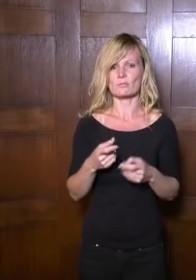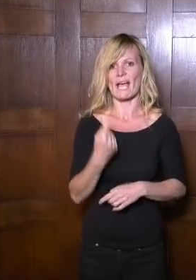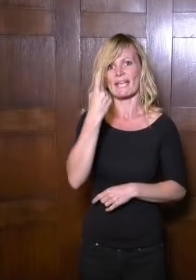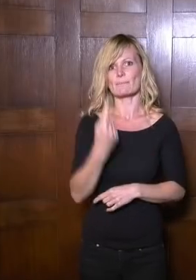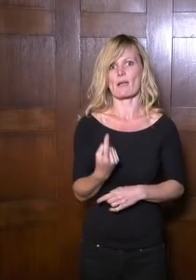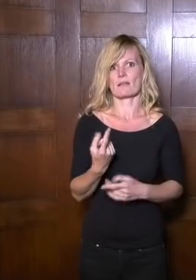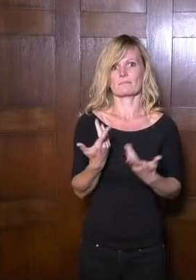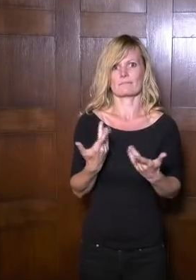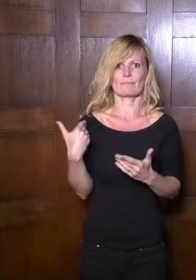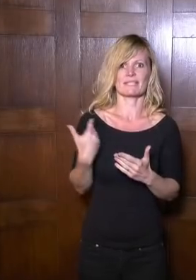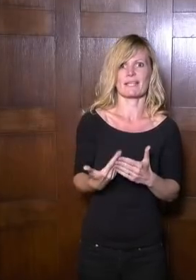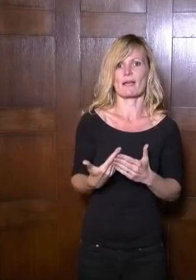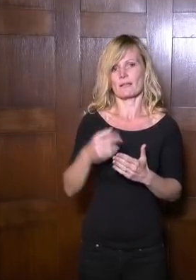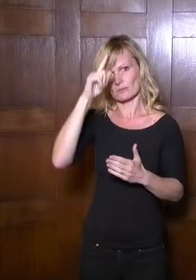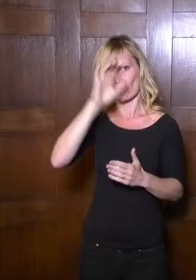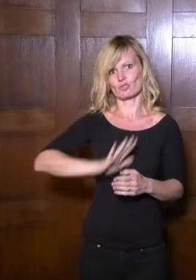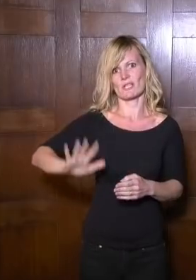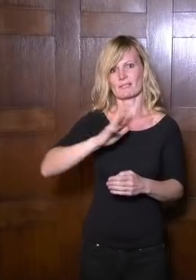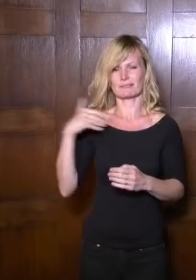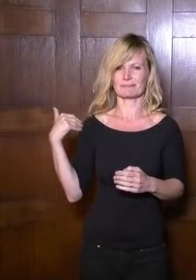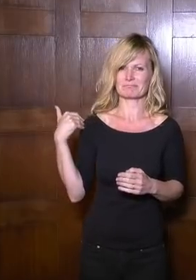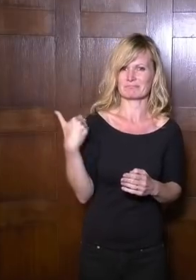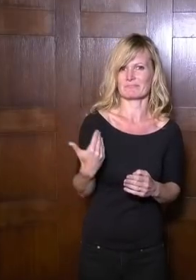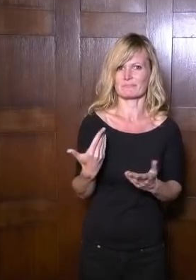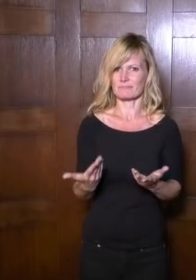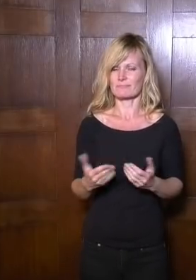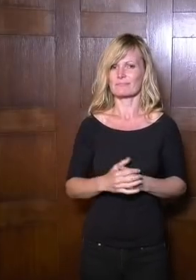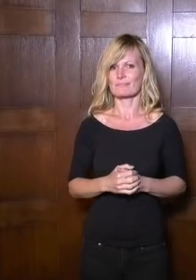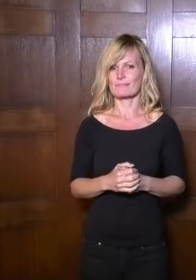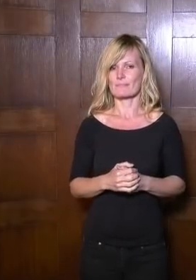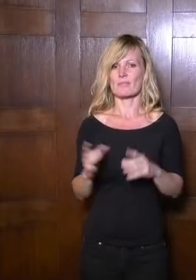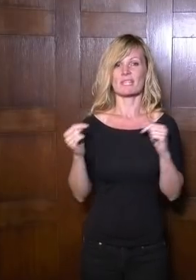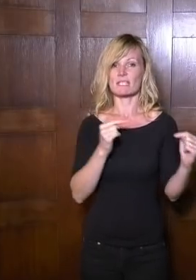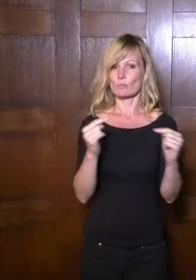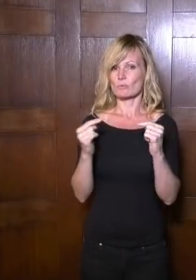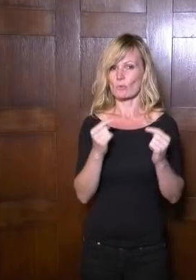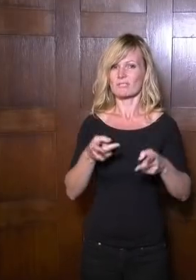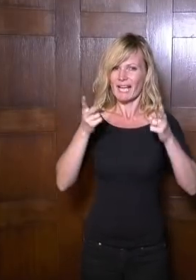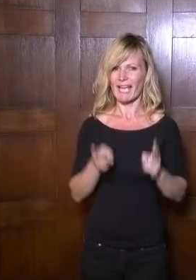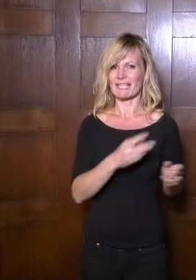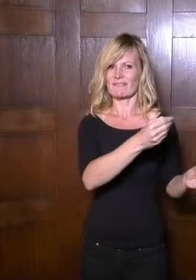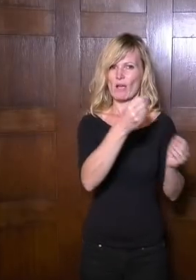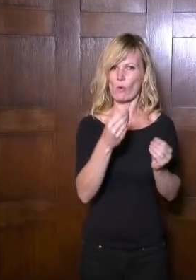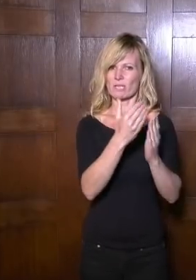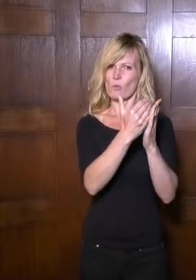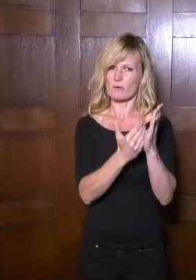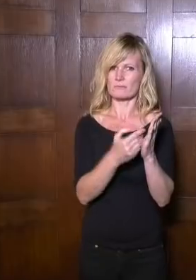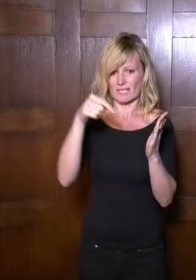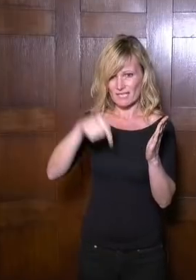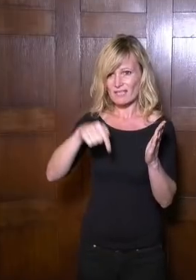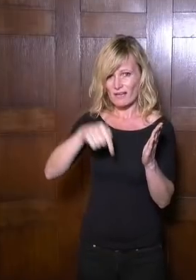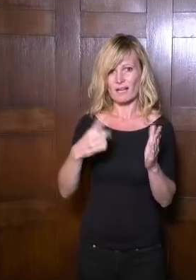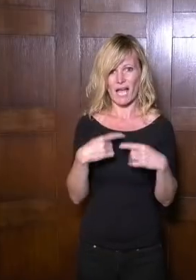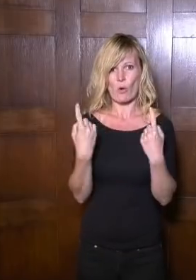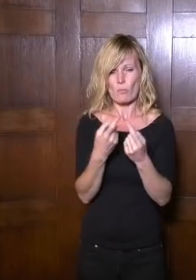in der Bundesrepublik Deutschland gewesen. Und gerade die Diskussion über die Rechtsverordnung, die wir hier auch immer in diesem Raum geführt haben,